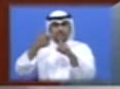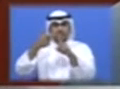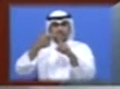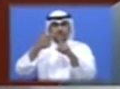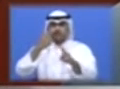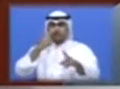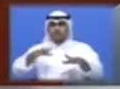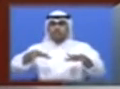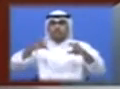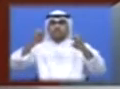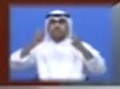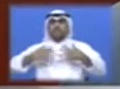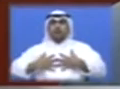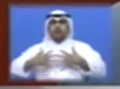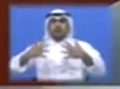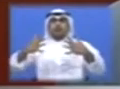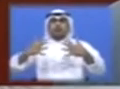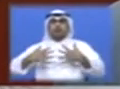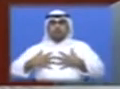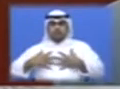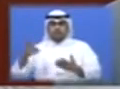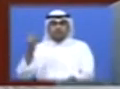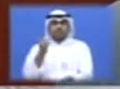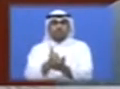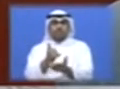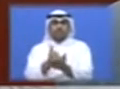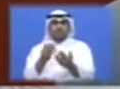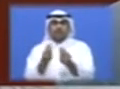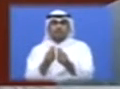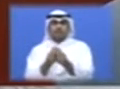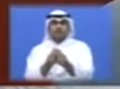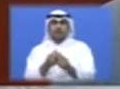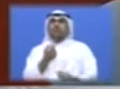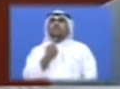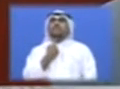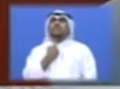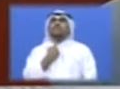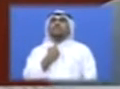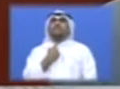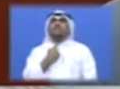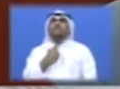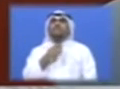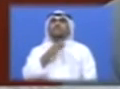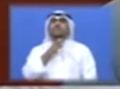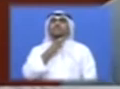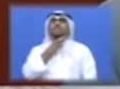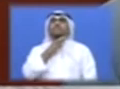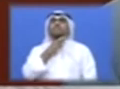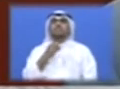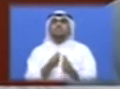اللي هو أنه يقدر مثل ما تقولين يتنسم عن طريق الفتحة تكون أمامية عن طريق بوسط